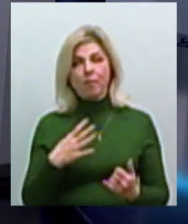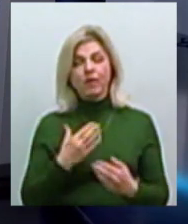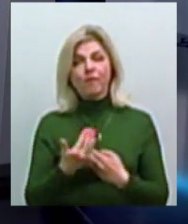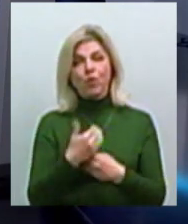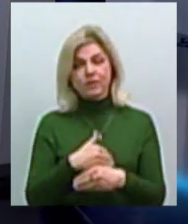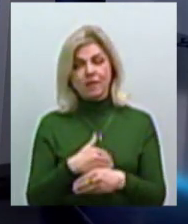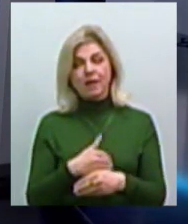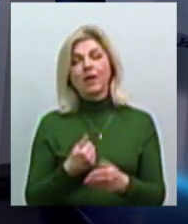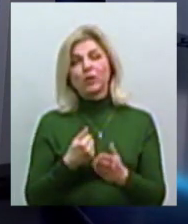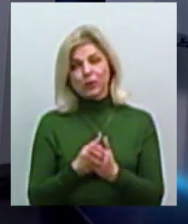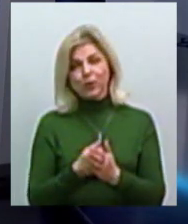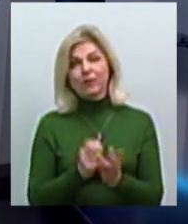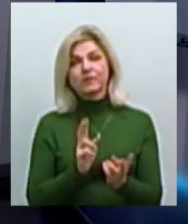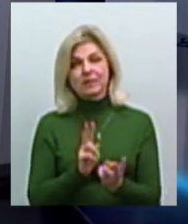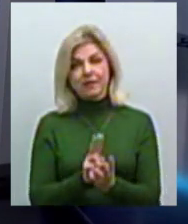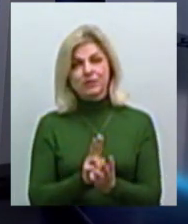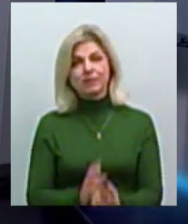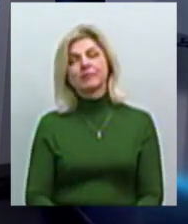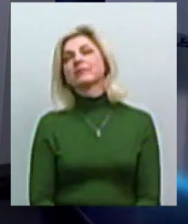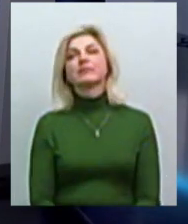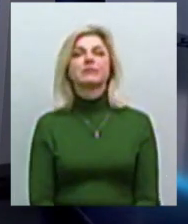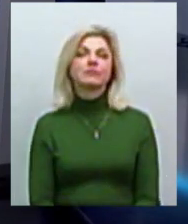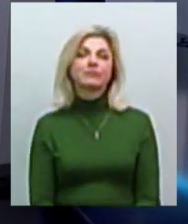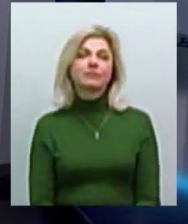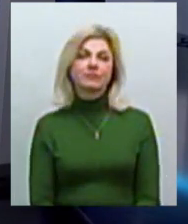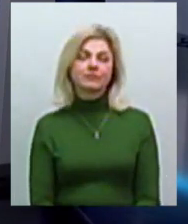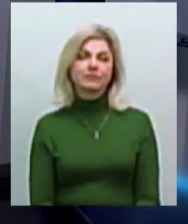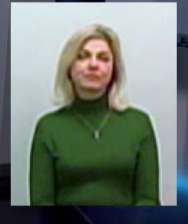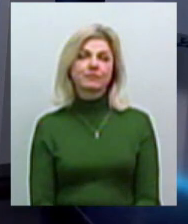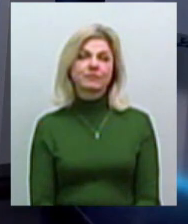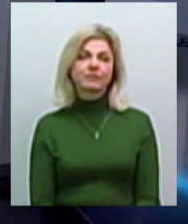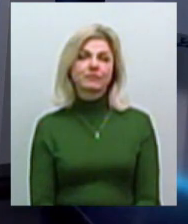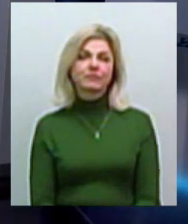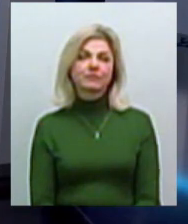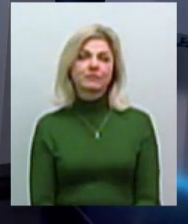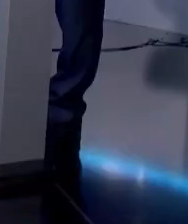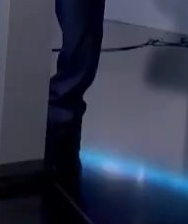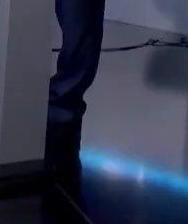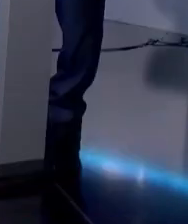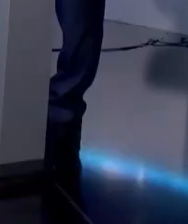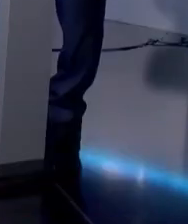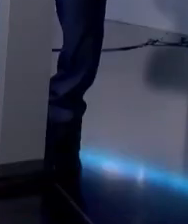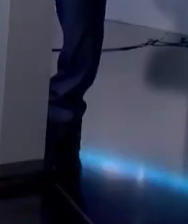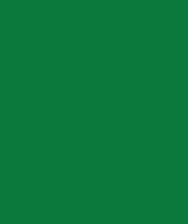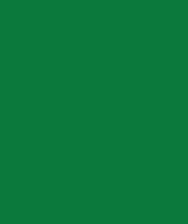Це була тема дня. Ну, якою буде наступна тема, підкаже вже наступний день. На все добре.